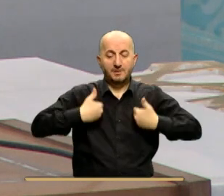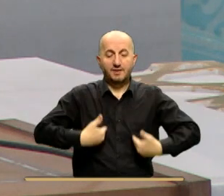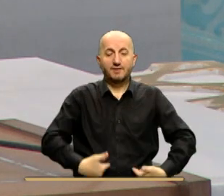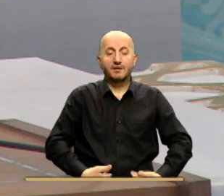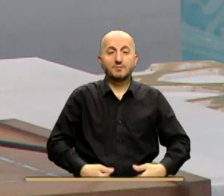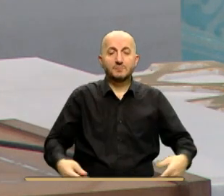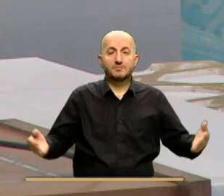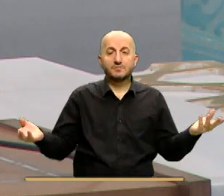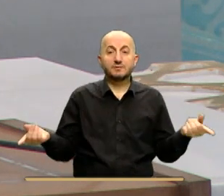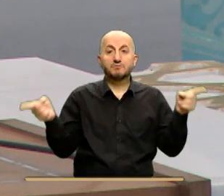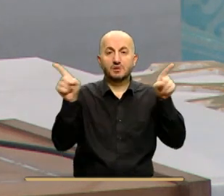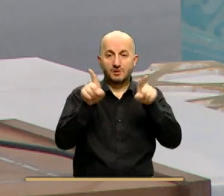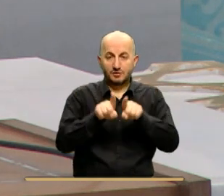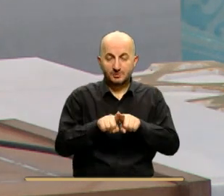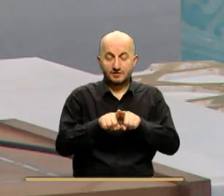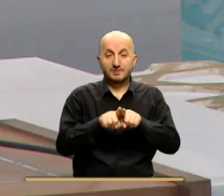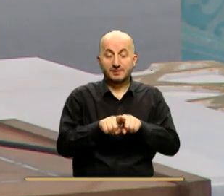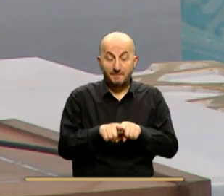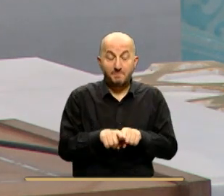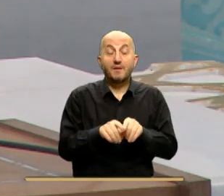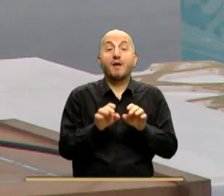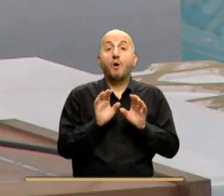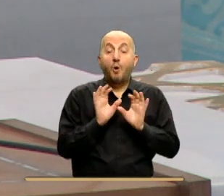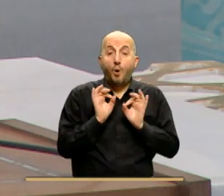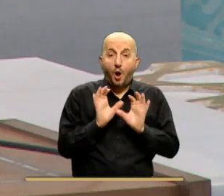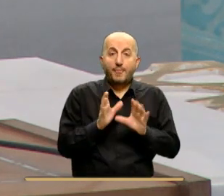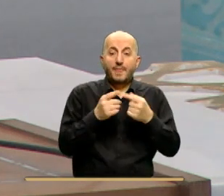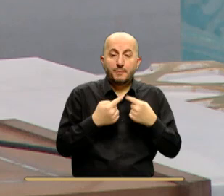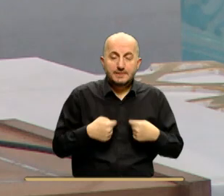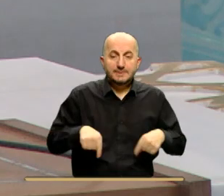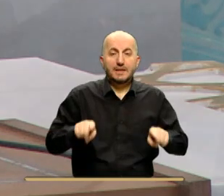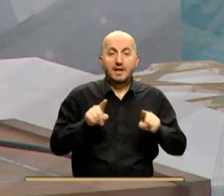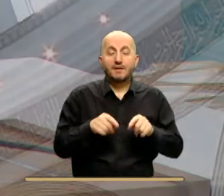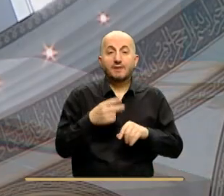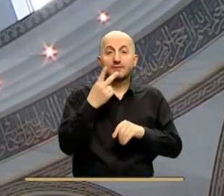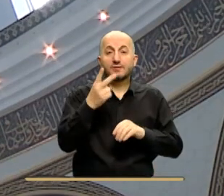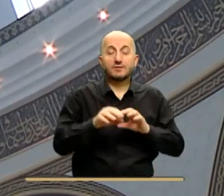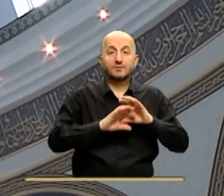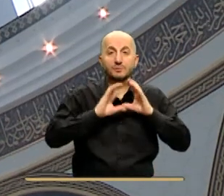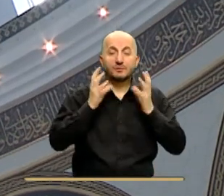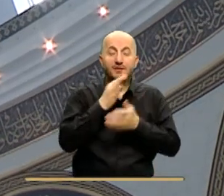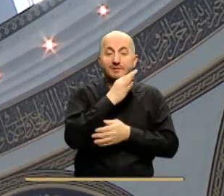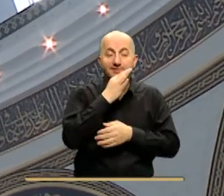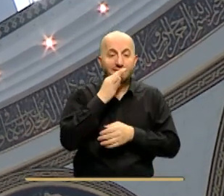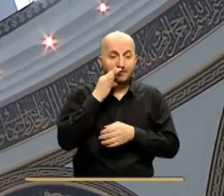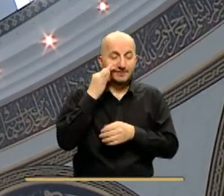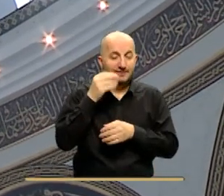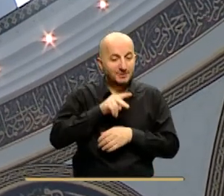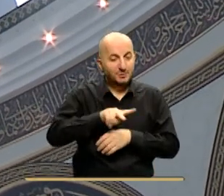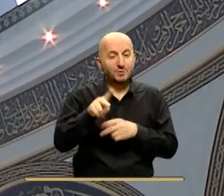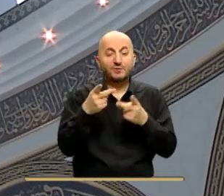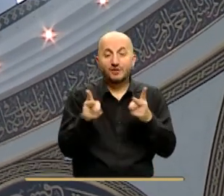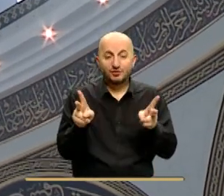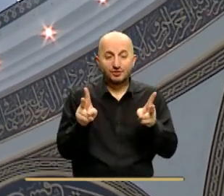bedenlerimizi birleştirdi. O halde bizlere iki cihan saadetinin yolunu